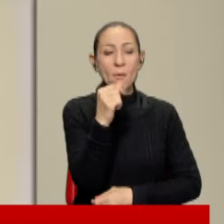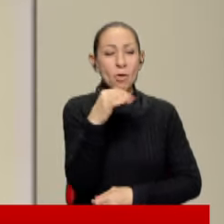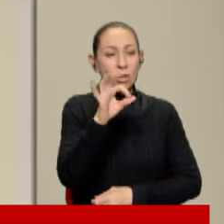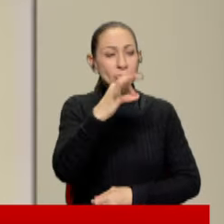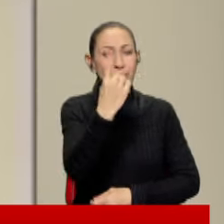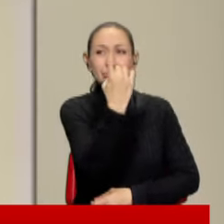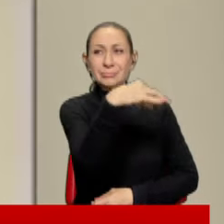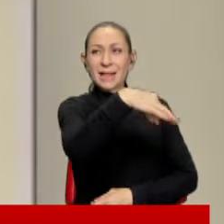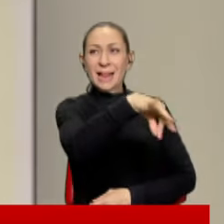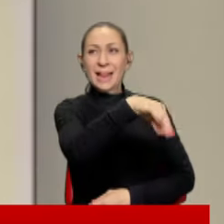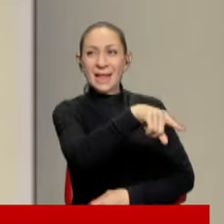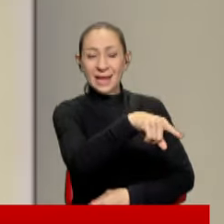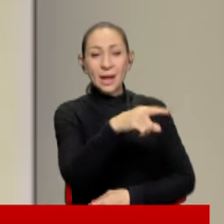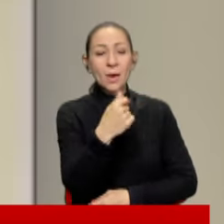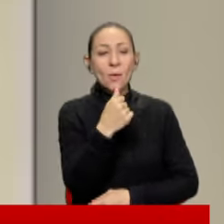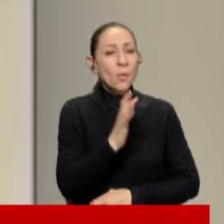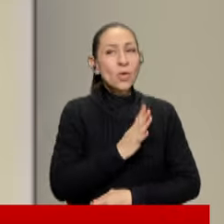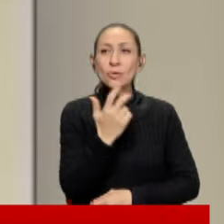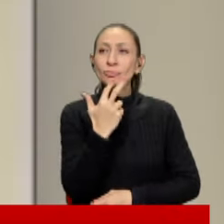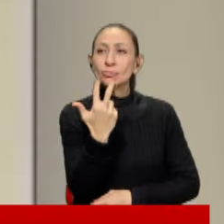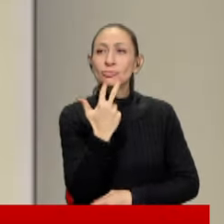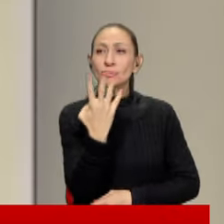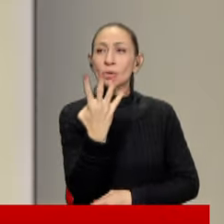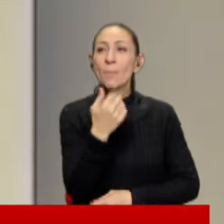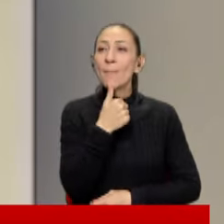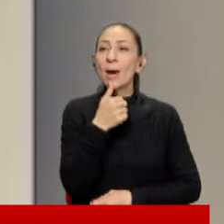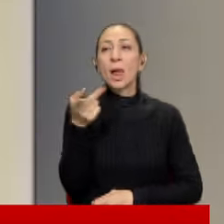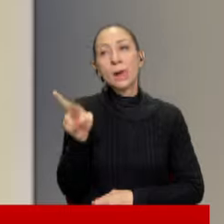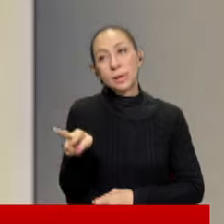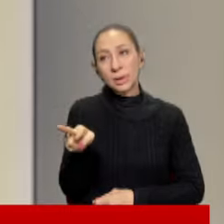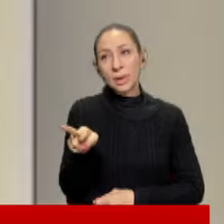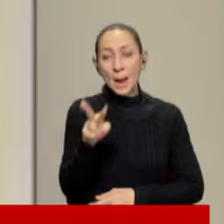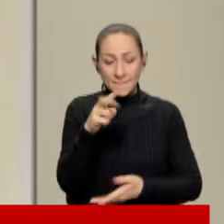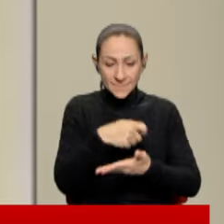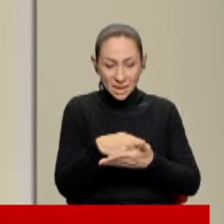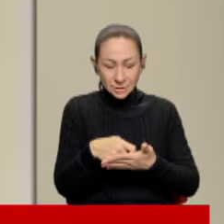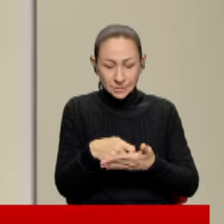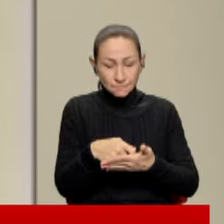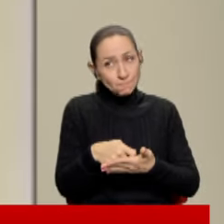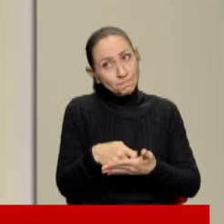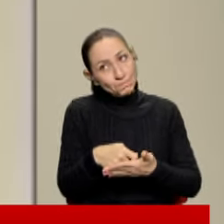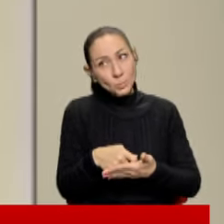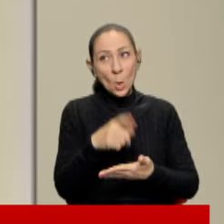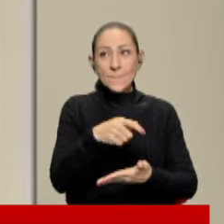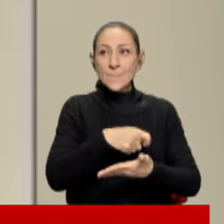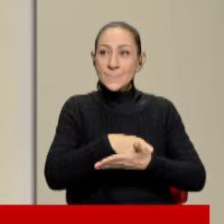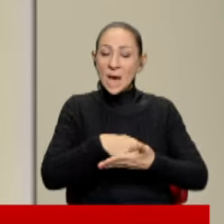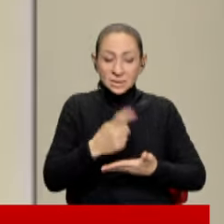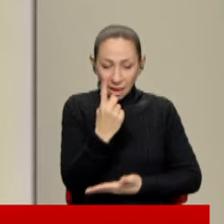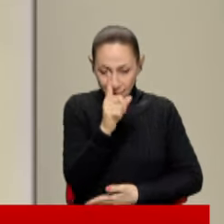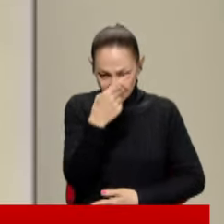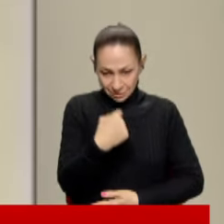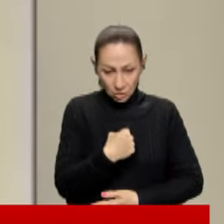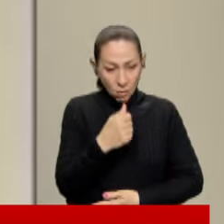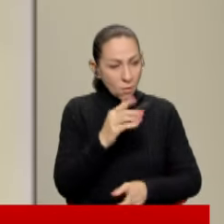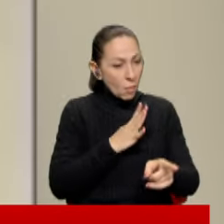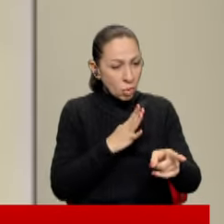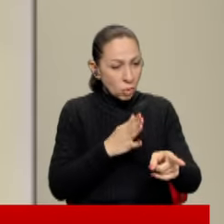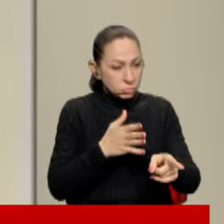var. Oğlu daha 3-4 yaşlarındayken baba ölüyor. Bir maaşa kalıyor. O maaşla